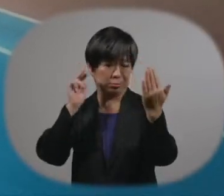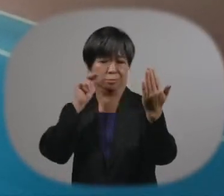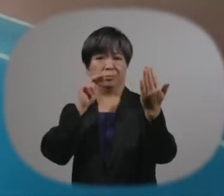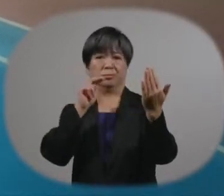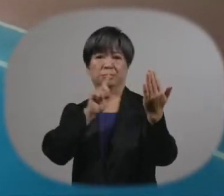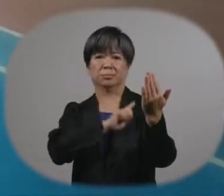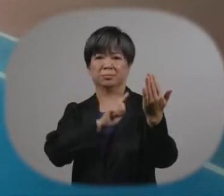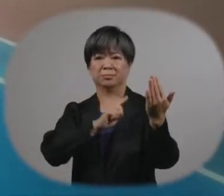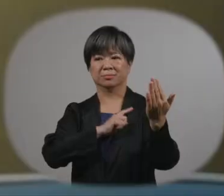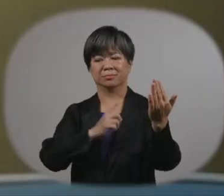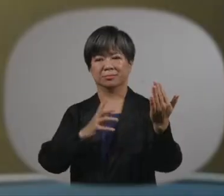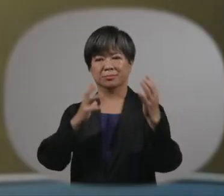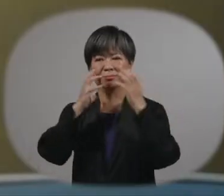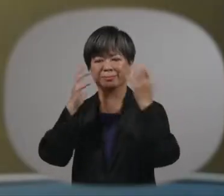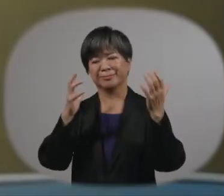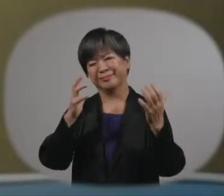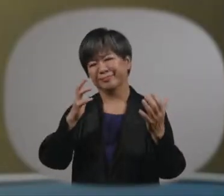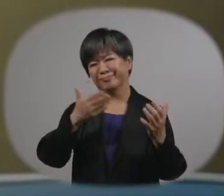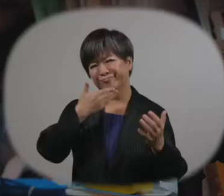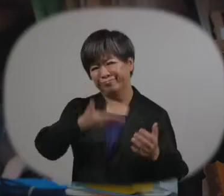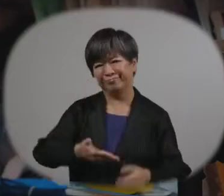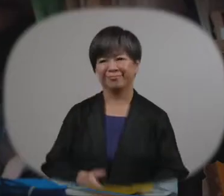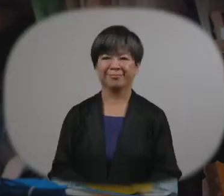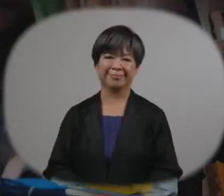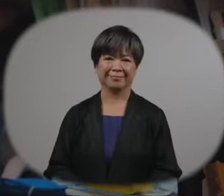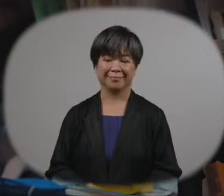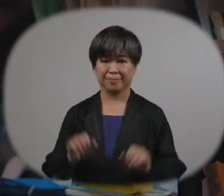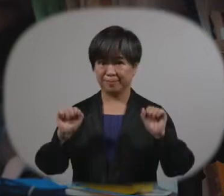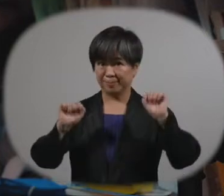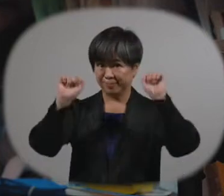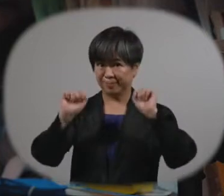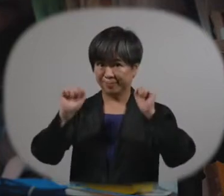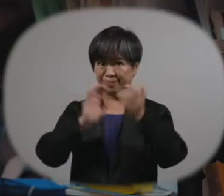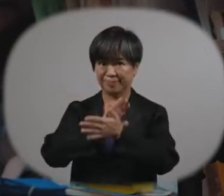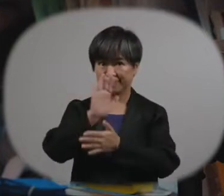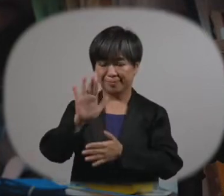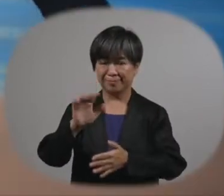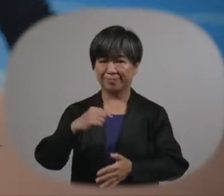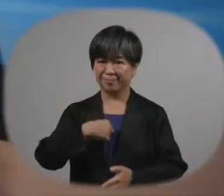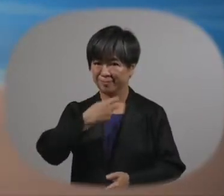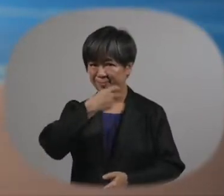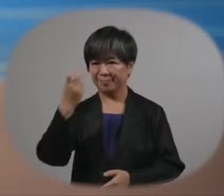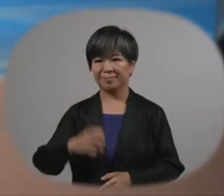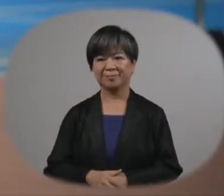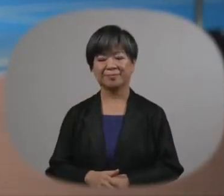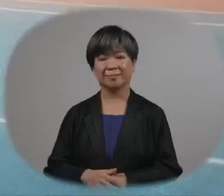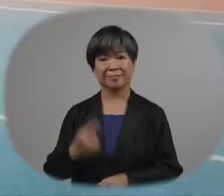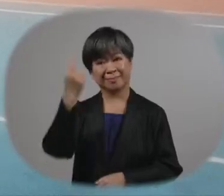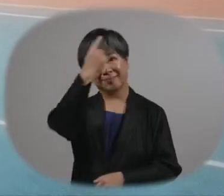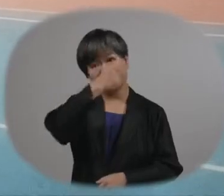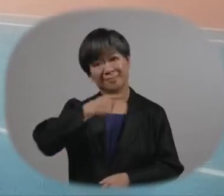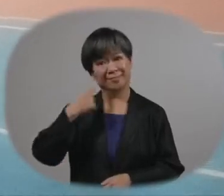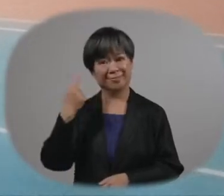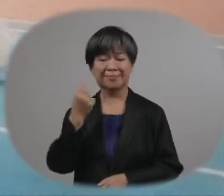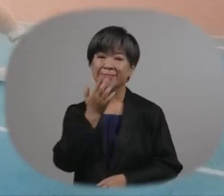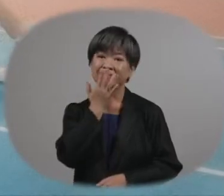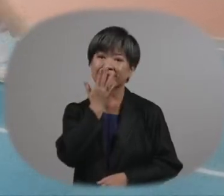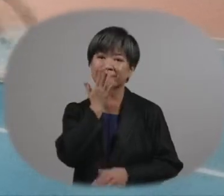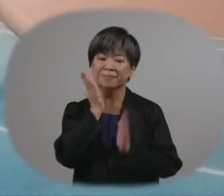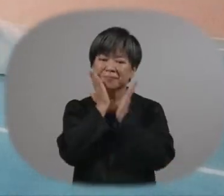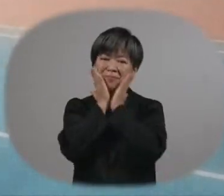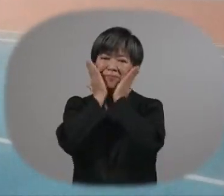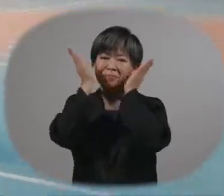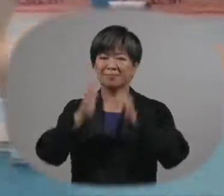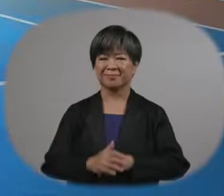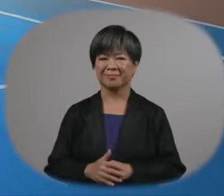会看到自己的面貌。可是运动之后，我就会发现说脸上的色泽或者